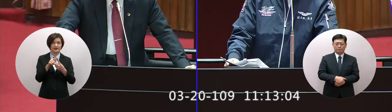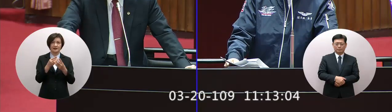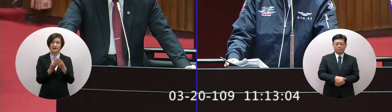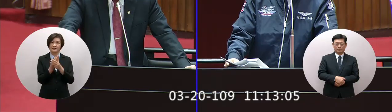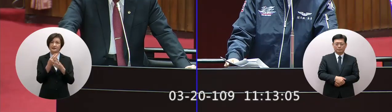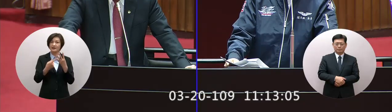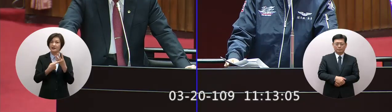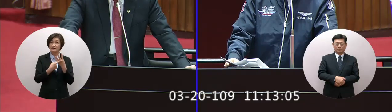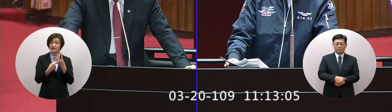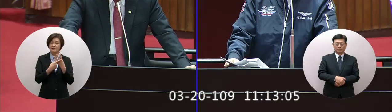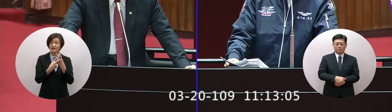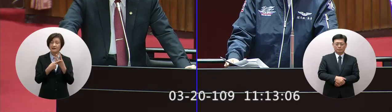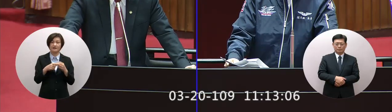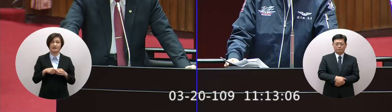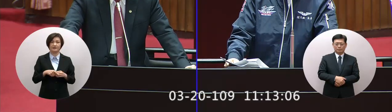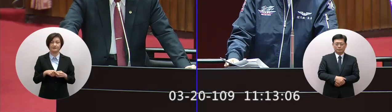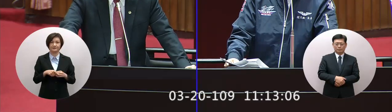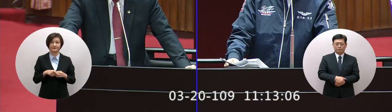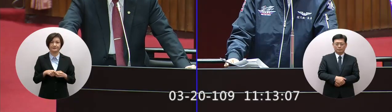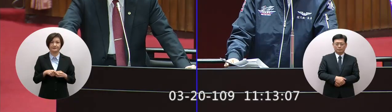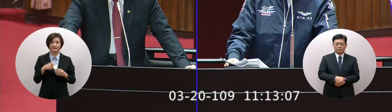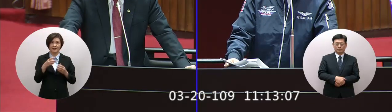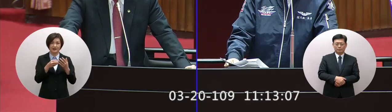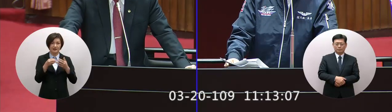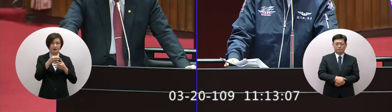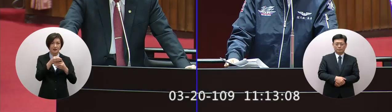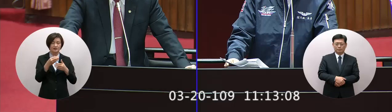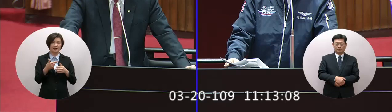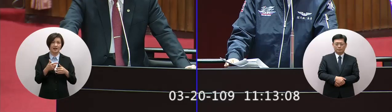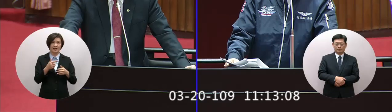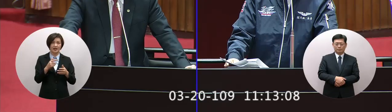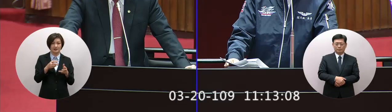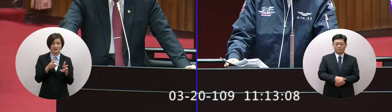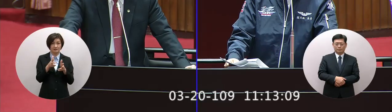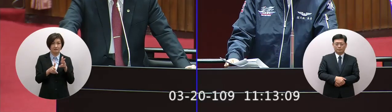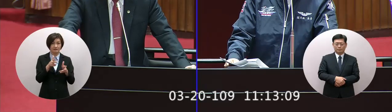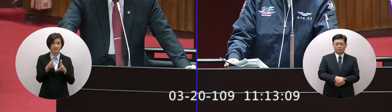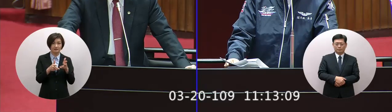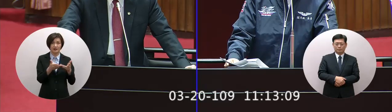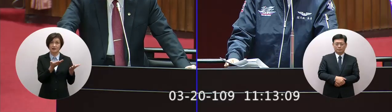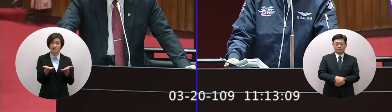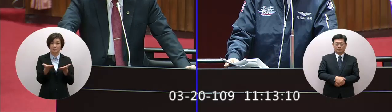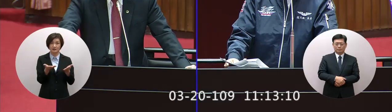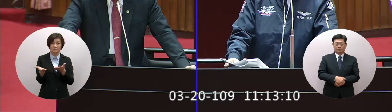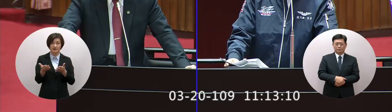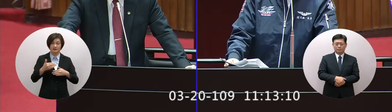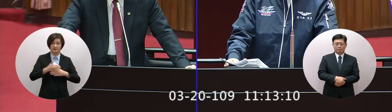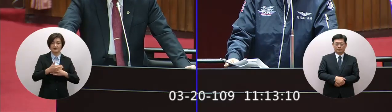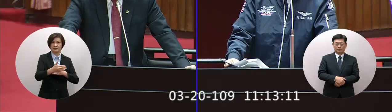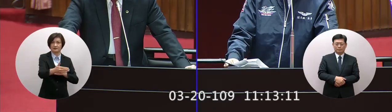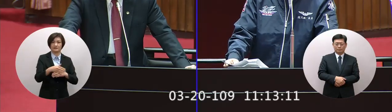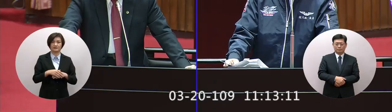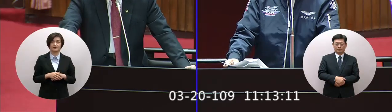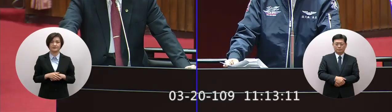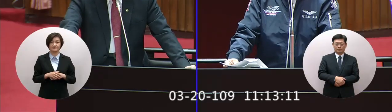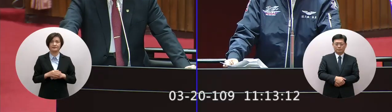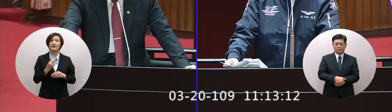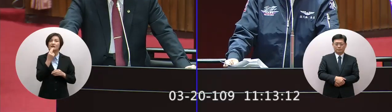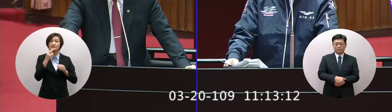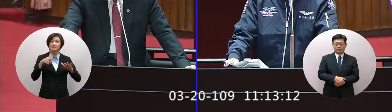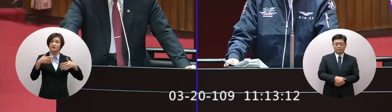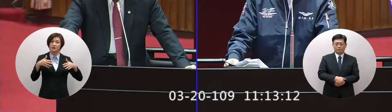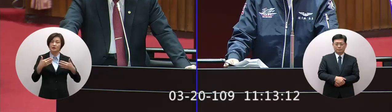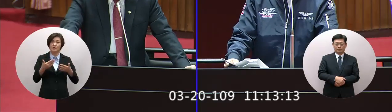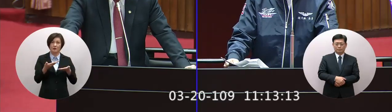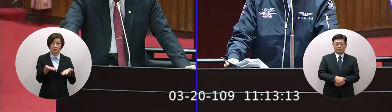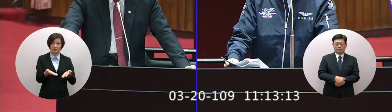业移氢，就是我们产业生产制程，然后有这些氢的这些出来。那